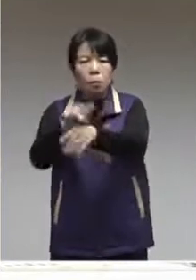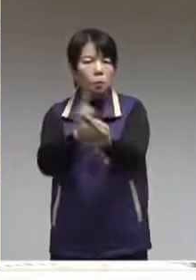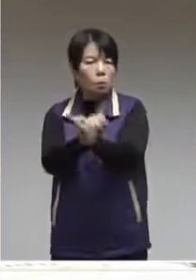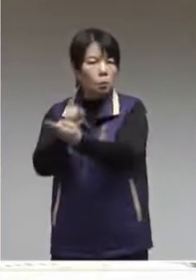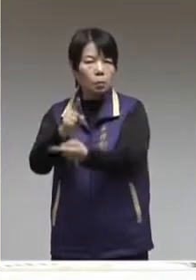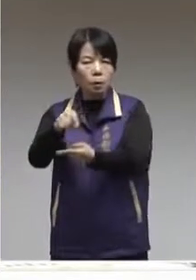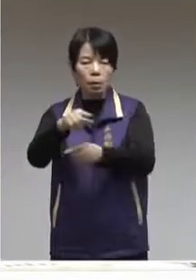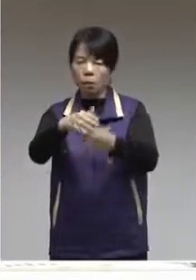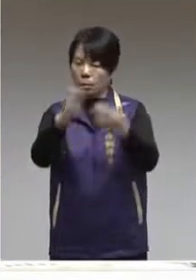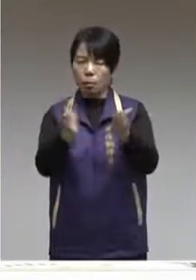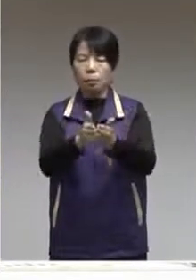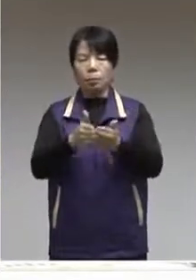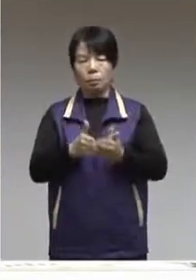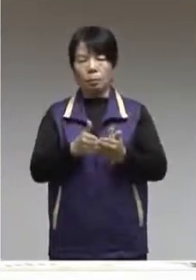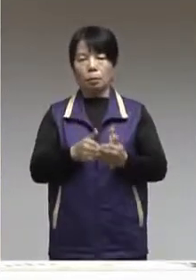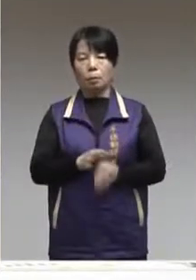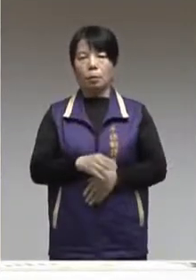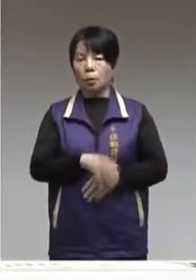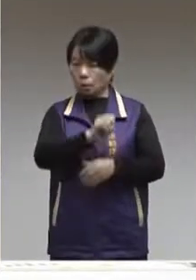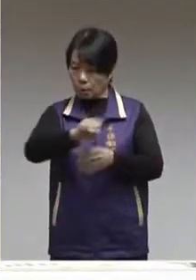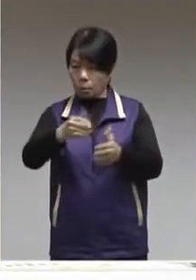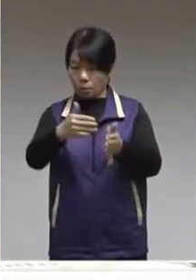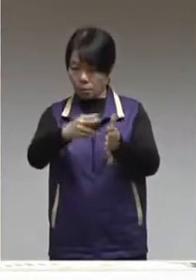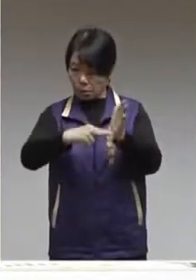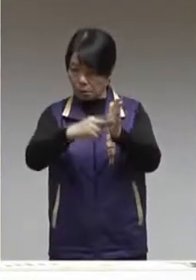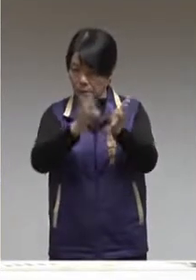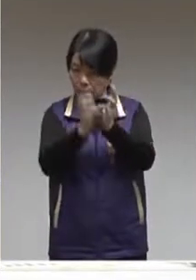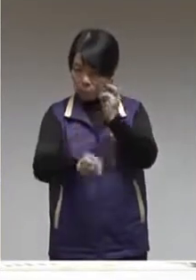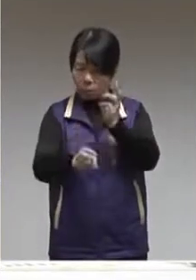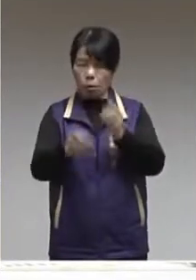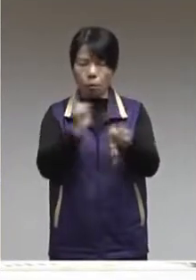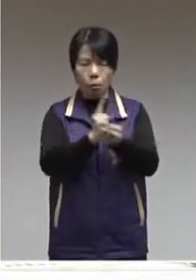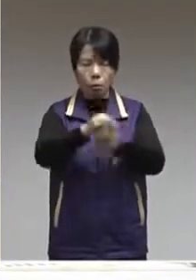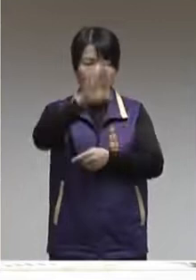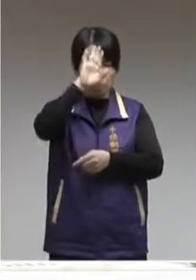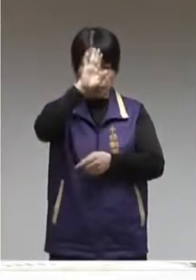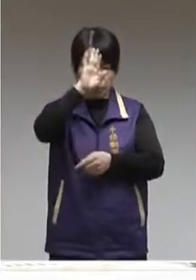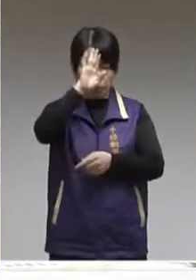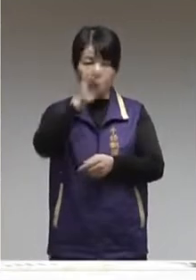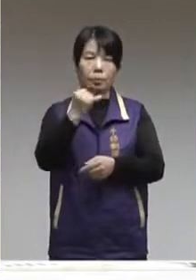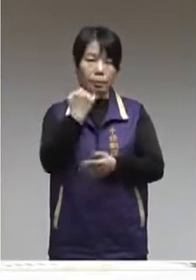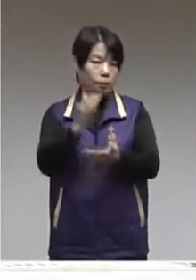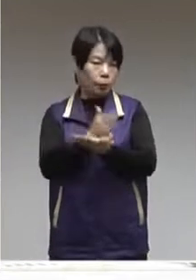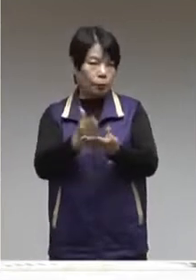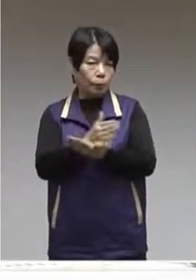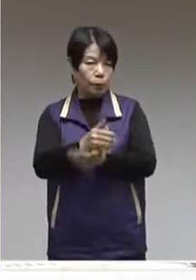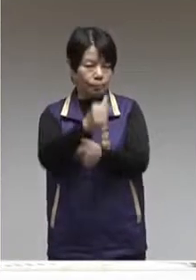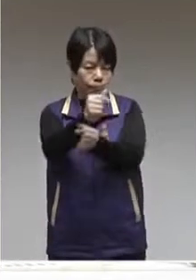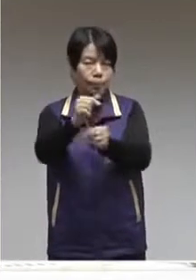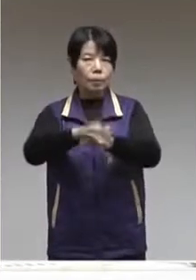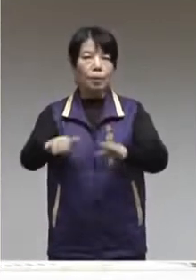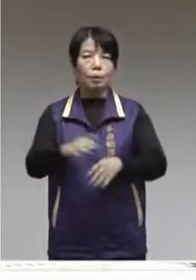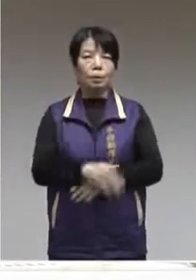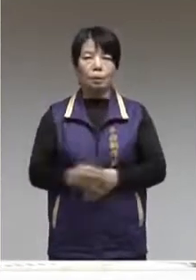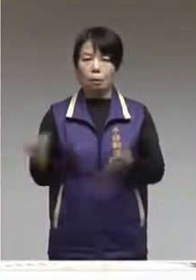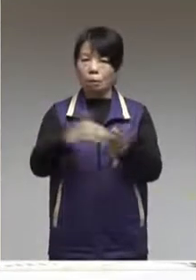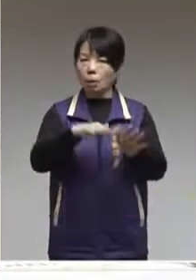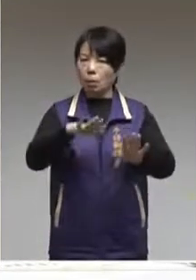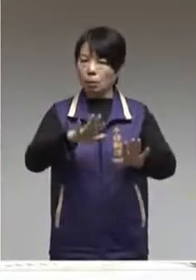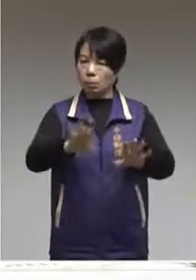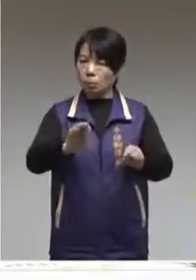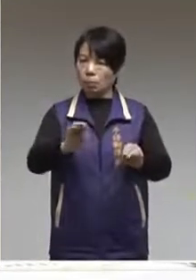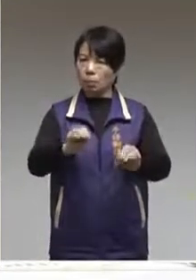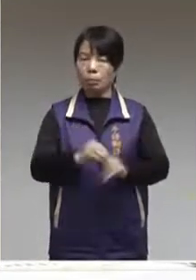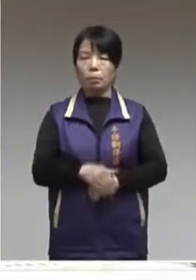些风险，他就可以提高让或者是在症状的寻导前面也可以知道说他到底是不是有